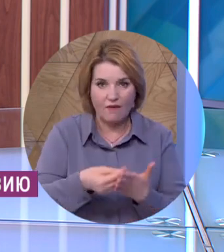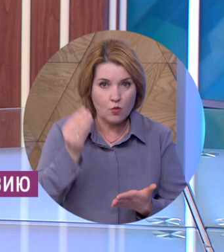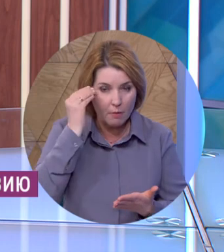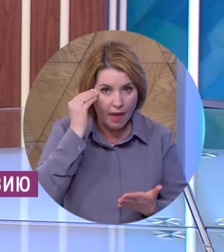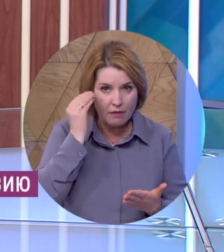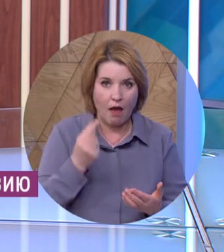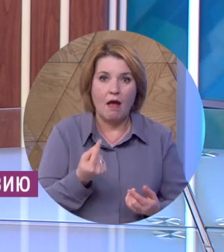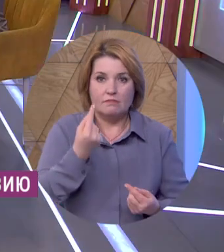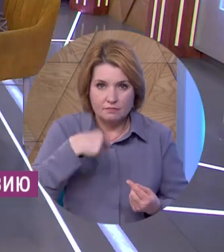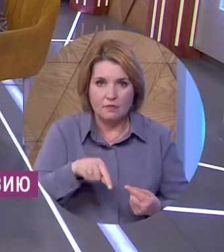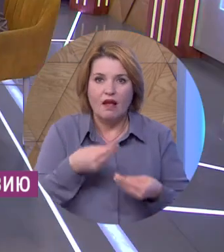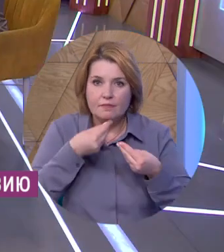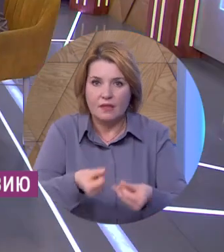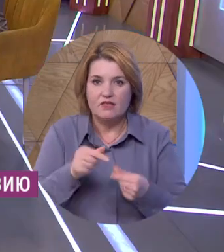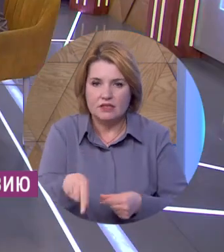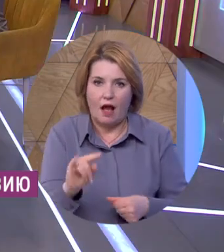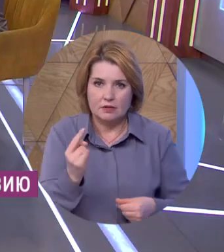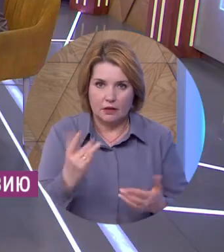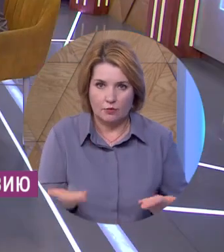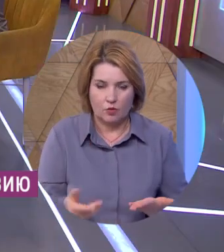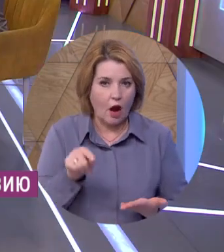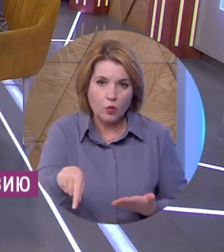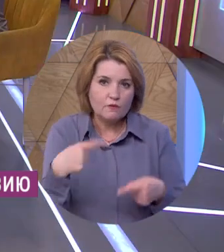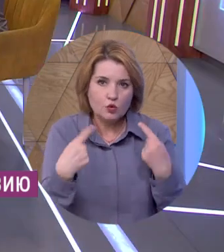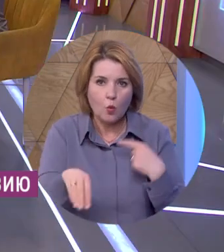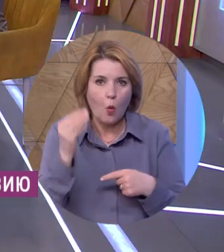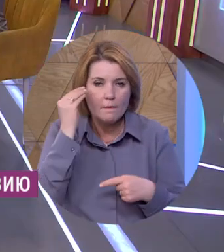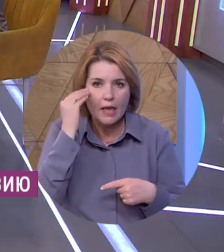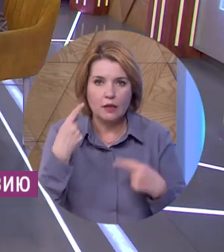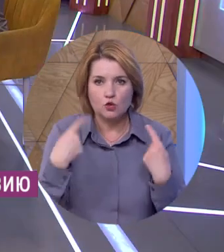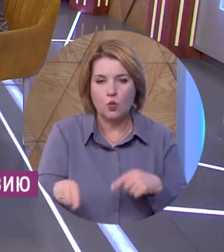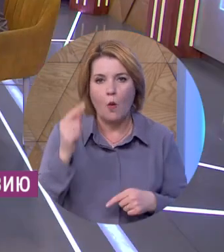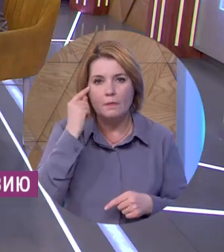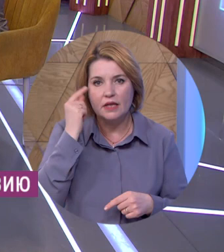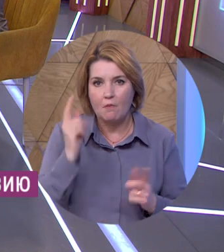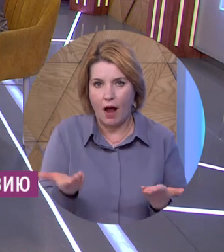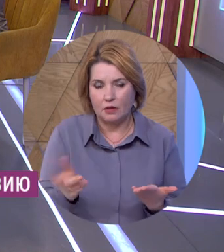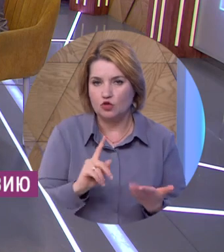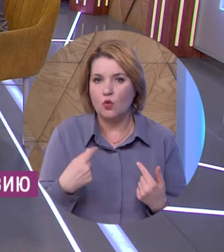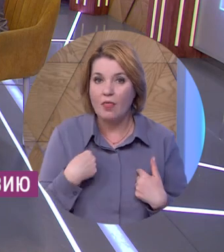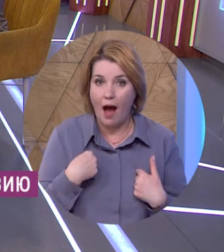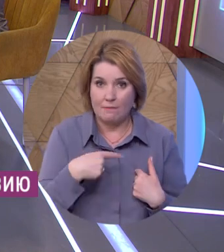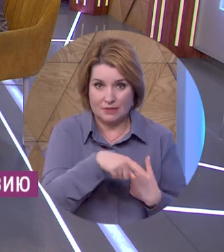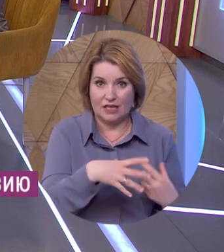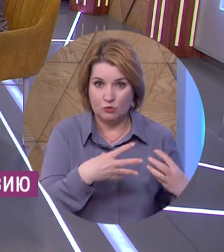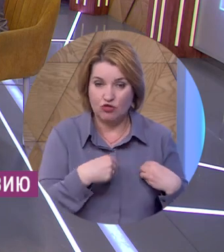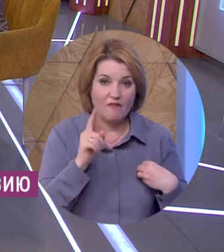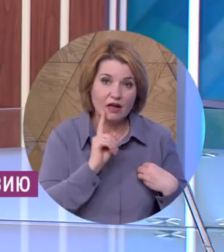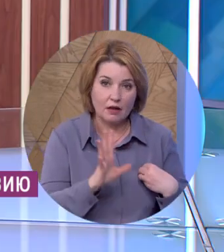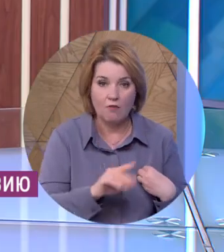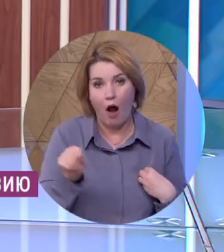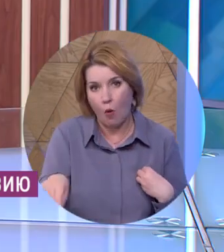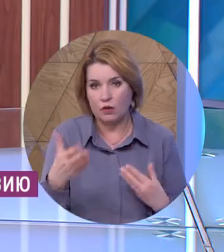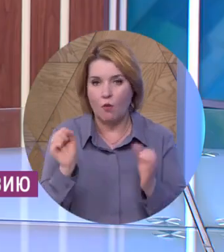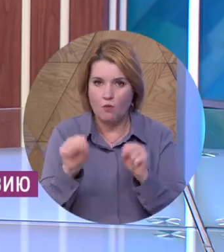ребенку. У ребенка абсолютно другое видение может быть в жизни, абсолютно другое понимание, что вот нам с этим человеком некомфортно, а ему вполне наверняка может и